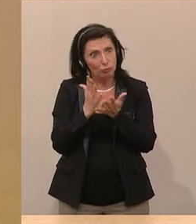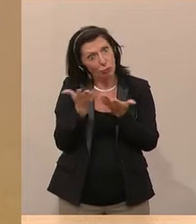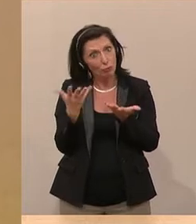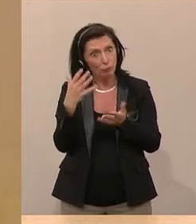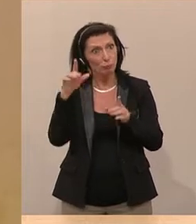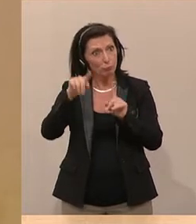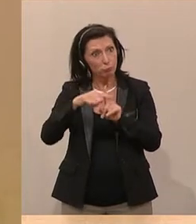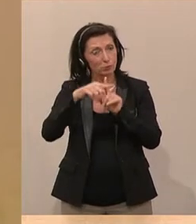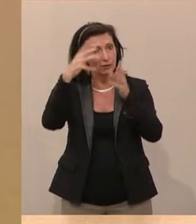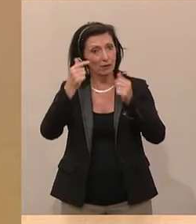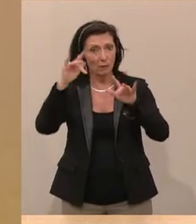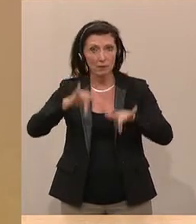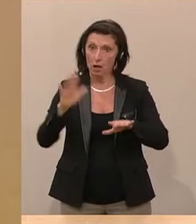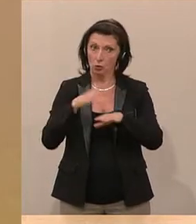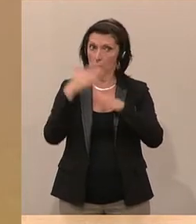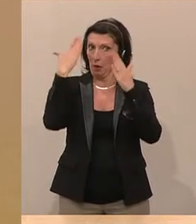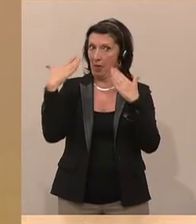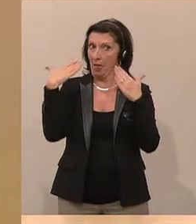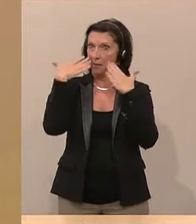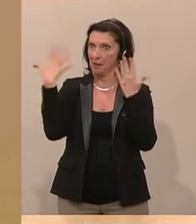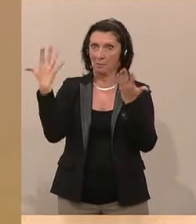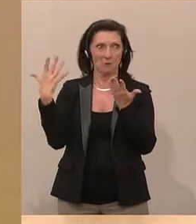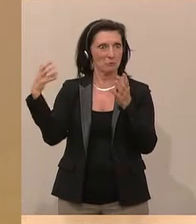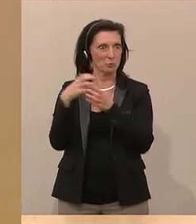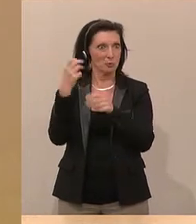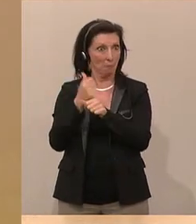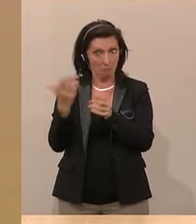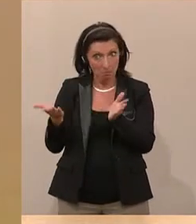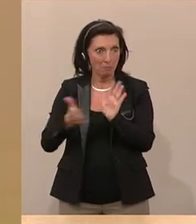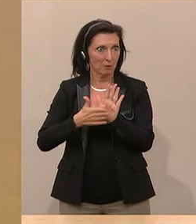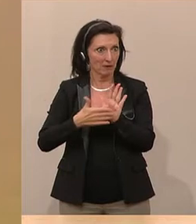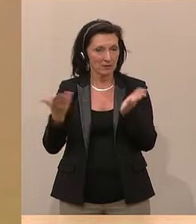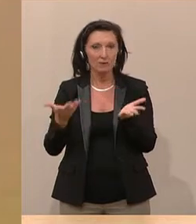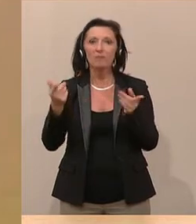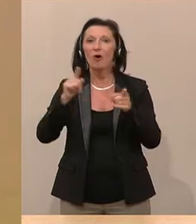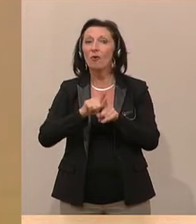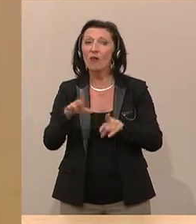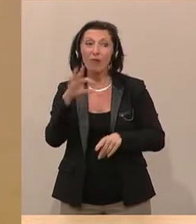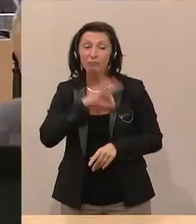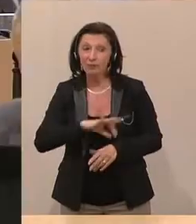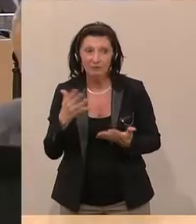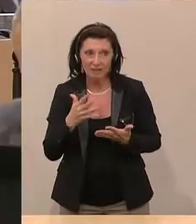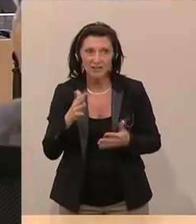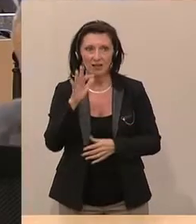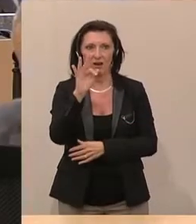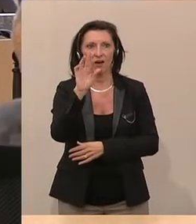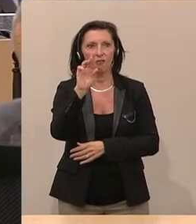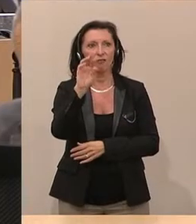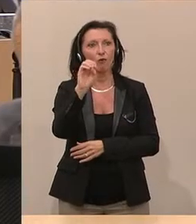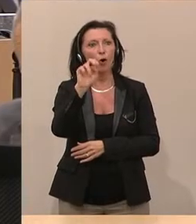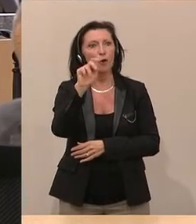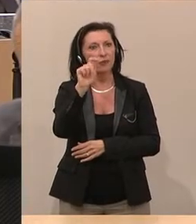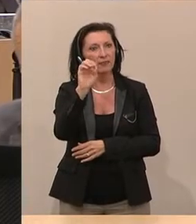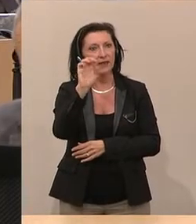der Zusammenarbeit beispielsweise mit Ägypten. Und auch eine Errungenschaft ist, dass Frontex weiterentwickelt wird, dass